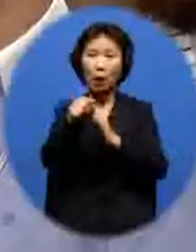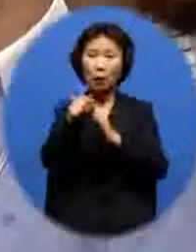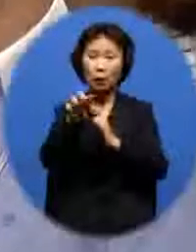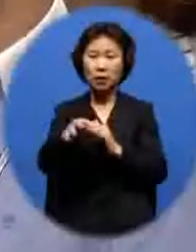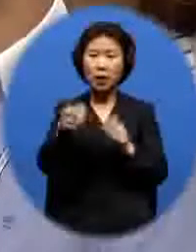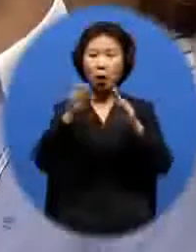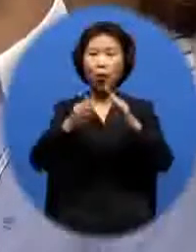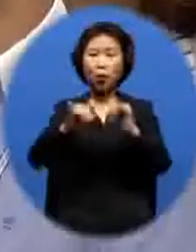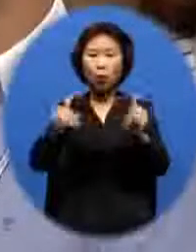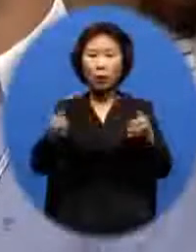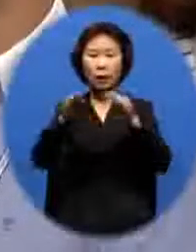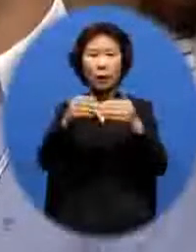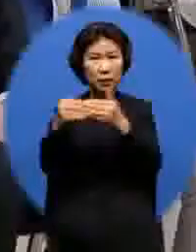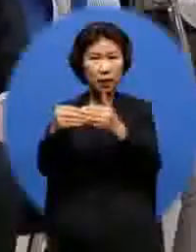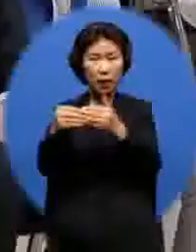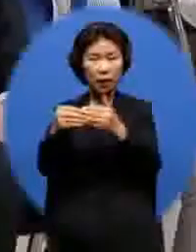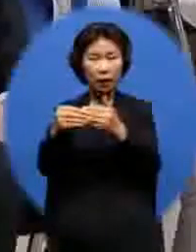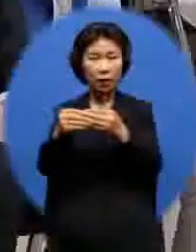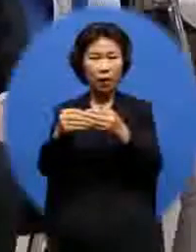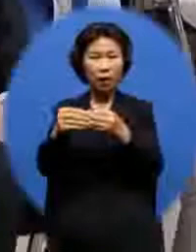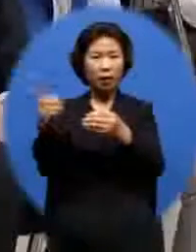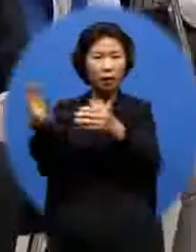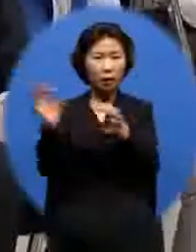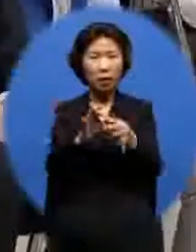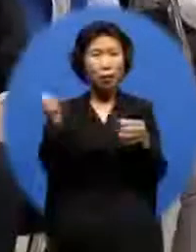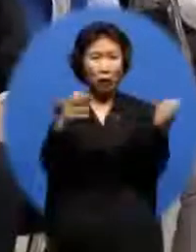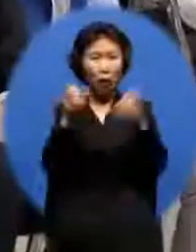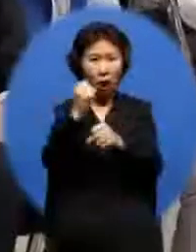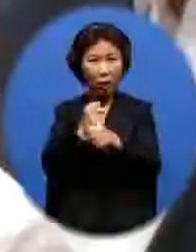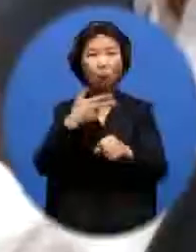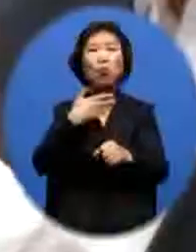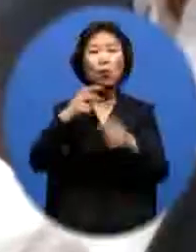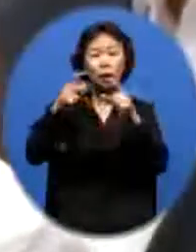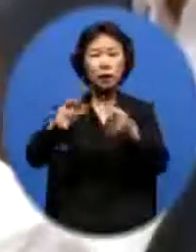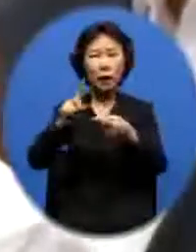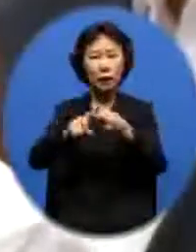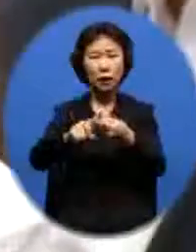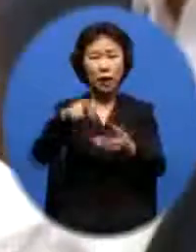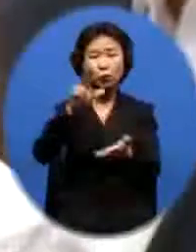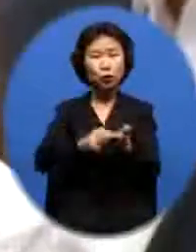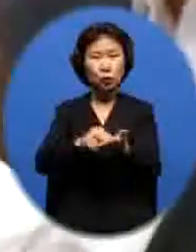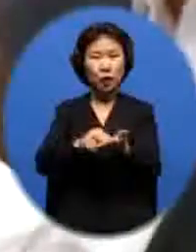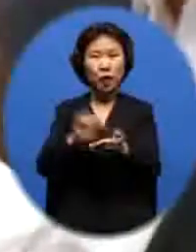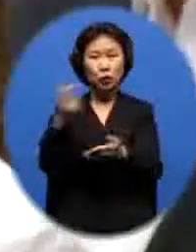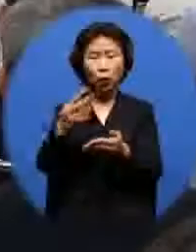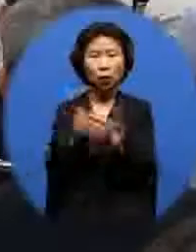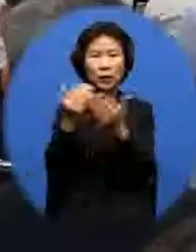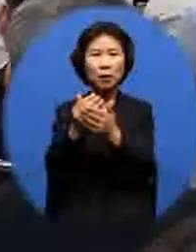공무원과 기관장, 지역 리더들과 잇따라 대화를 갖고 보령 지역 현안에 대한 해법과 발전 방안을